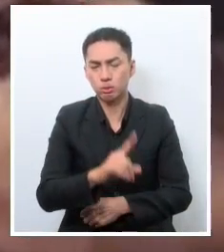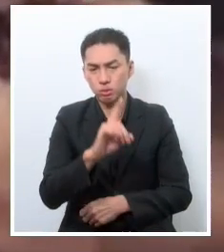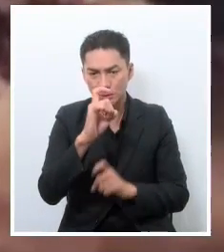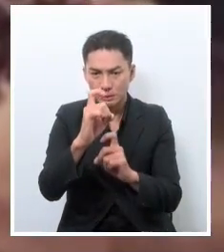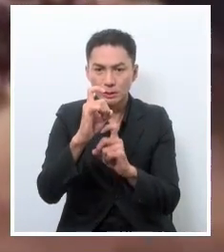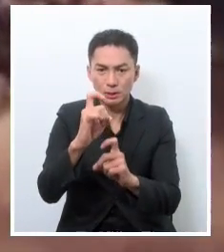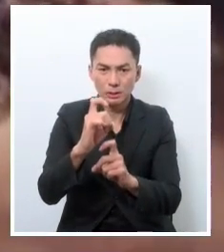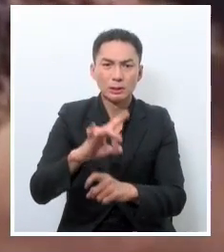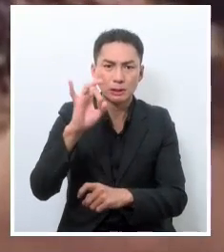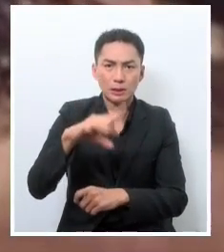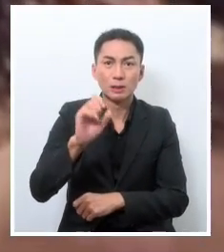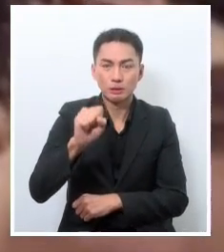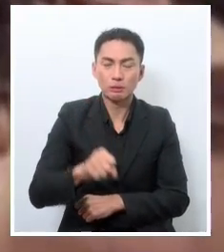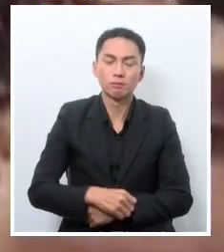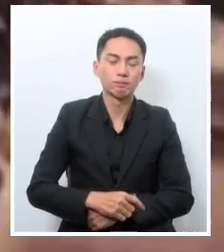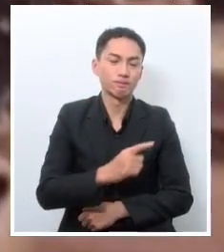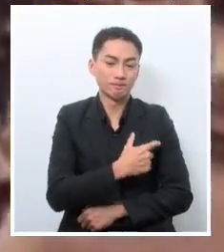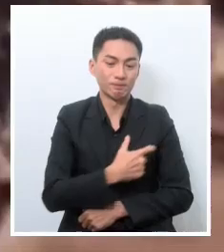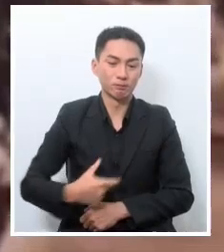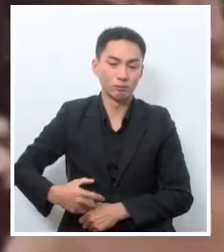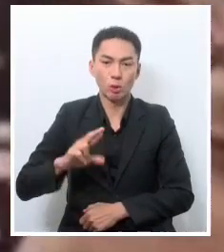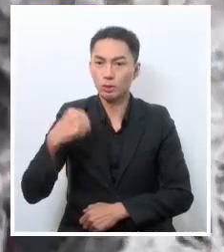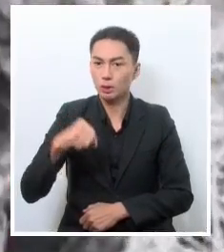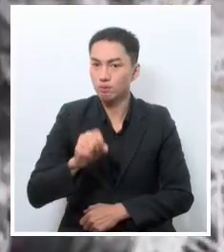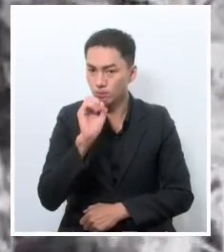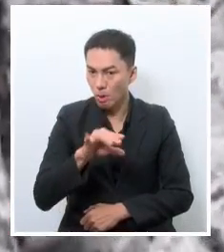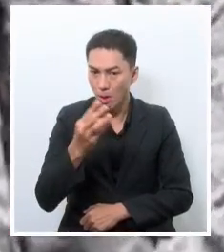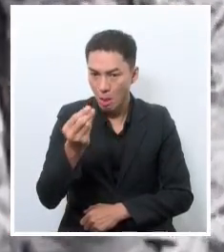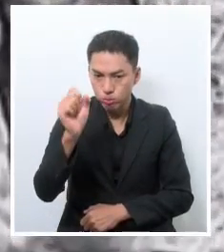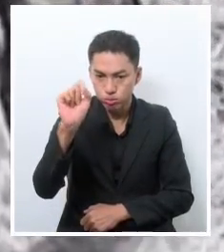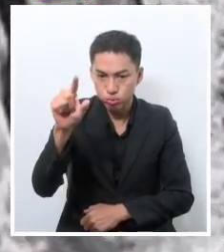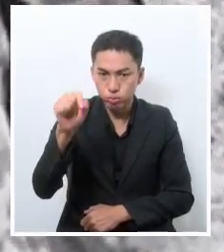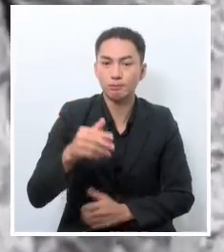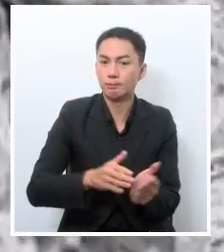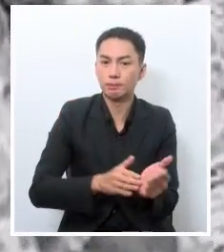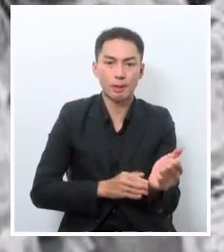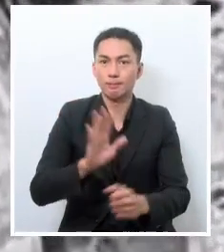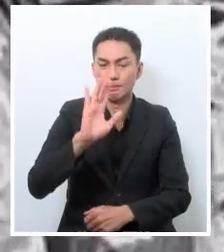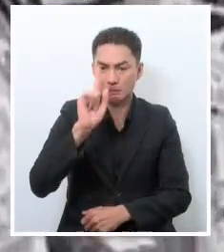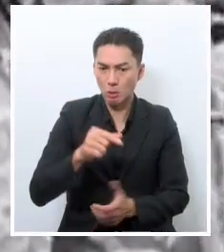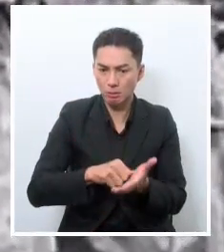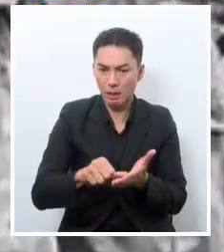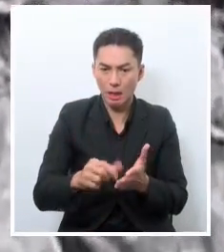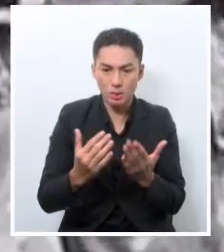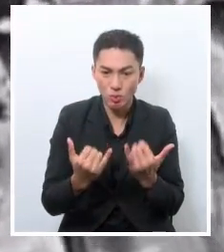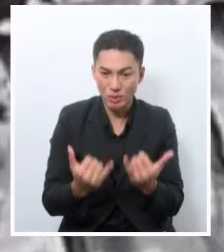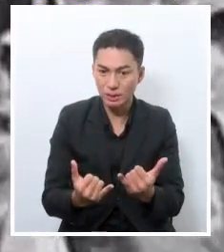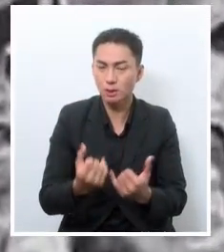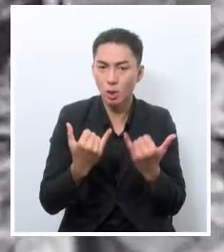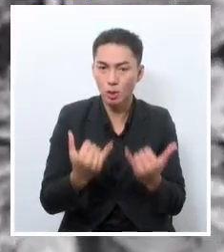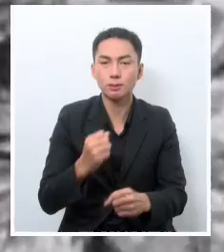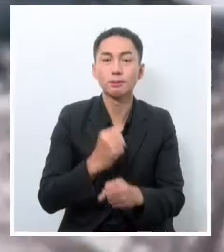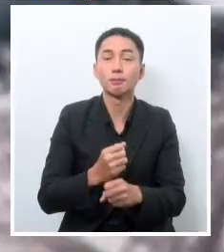แต่พระองค์ก็ทรงยืนยันอย่างหนักแน่นว่าชักช้าไม่ได้ต้องรีบไปแก้ไขให้ได้ในวันนี้และเดี๋ยว